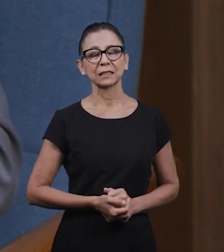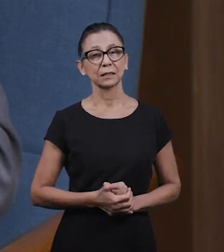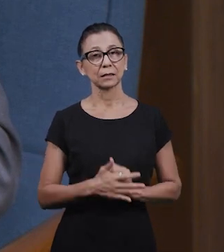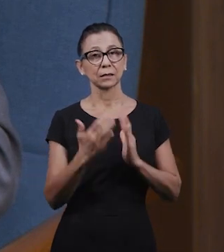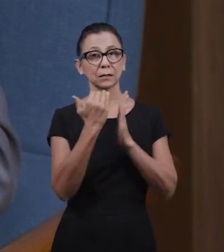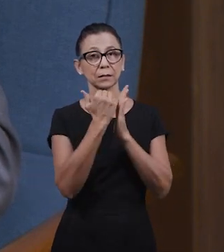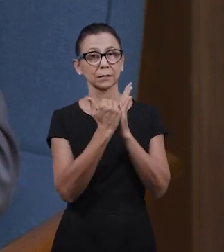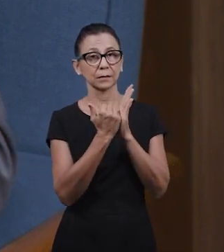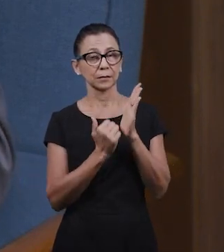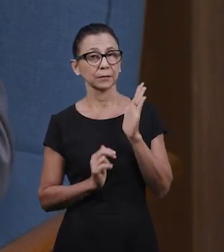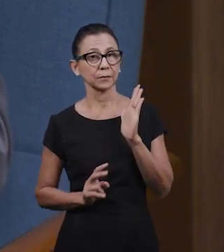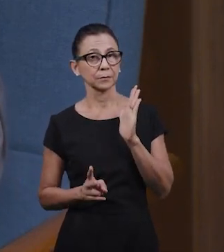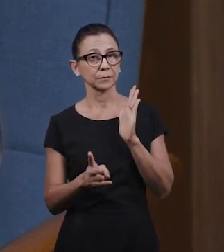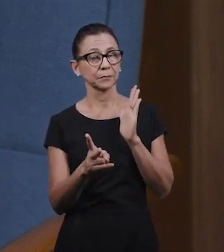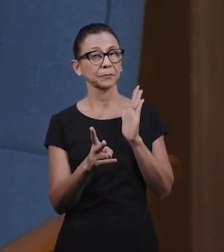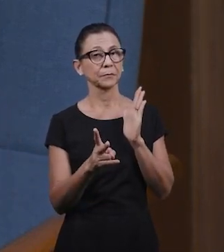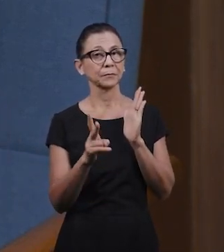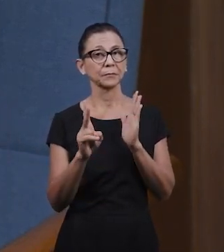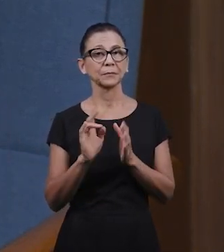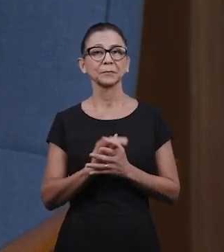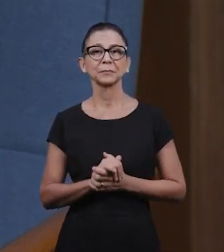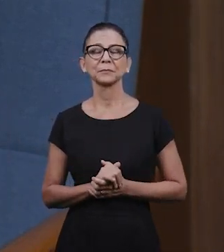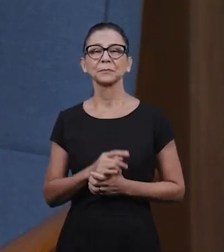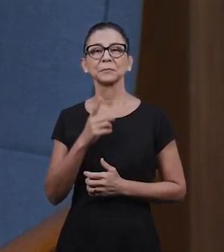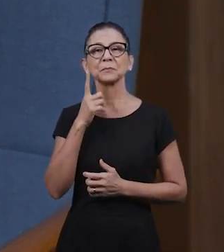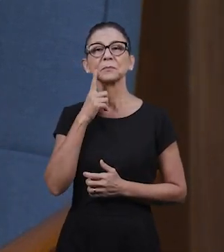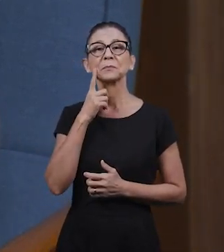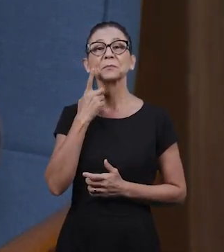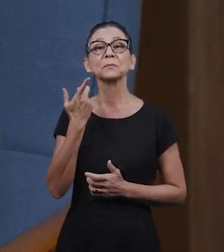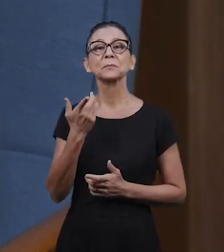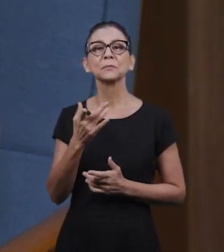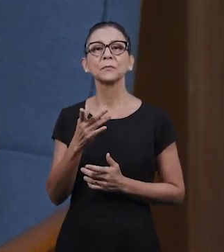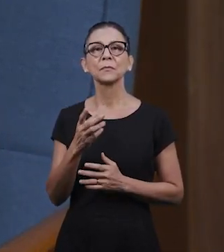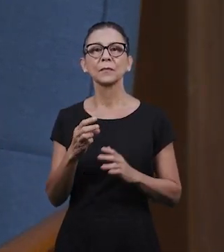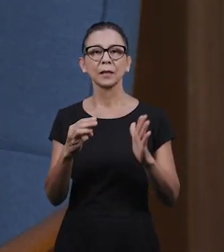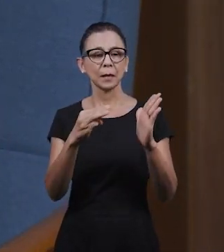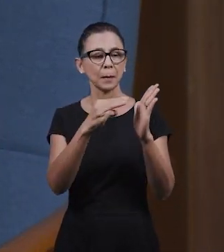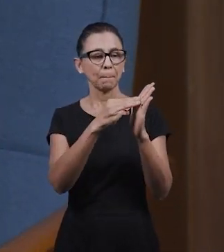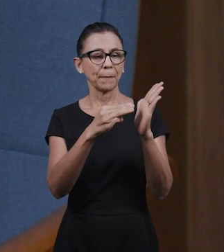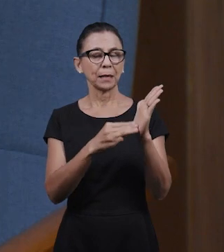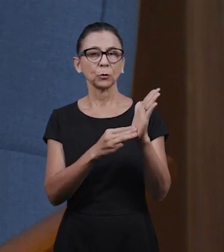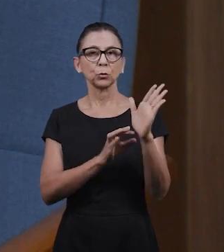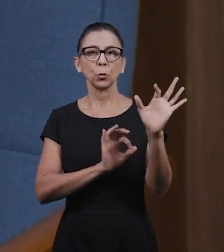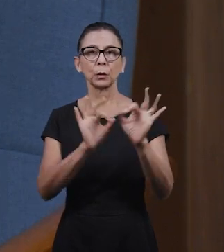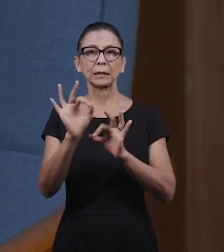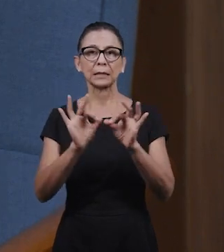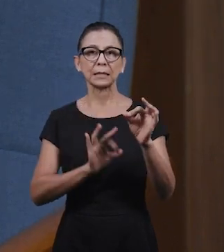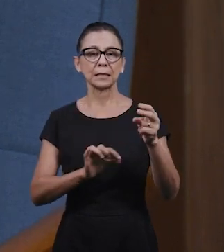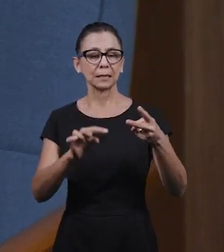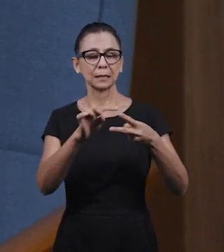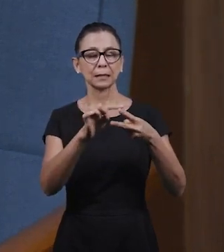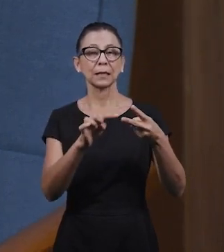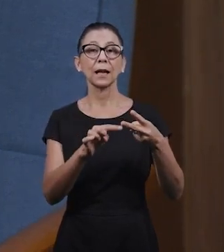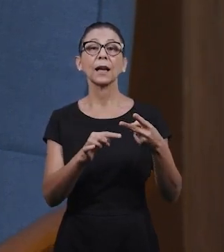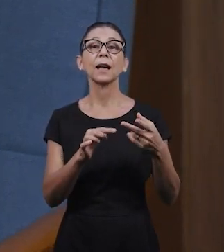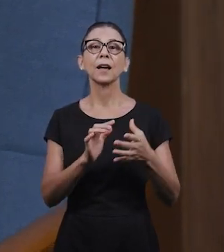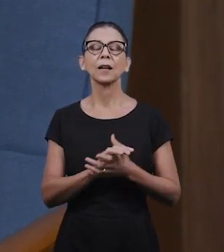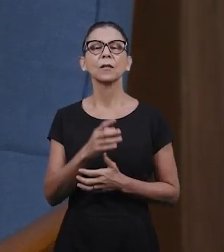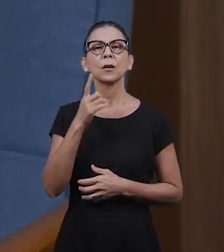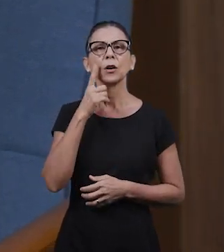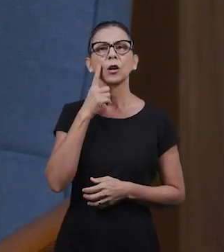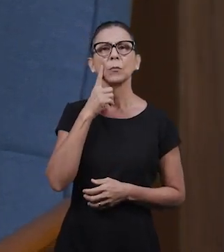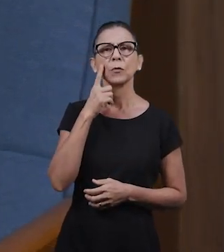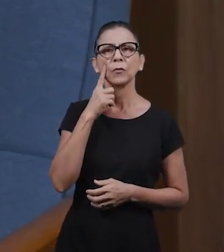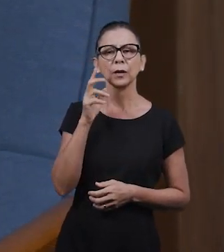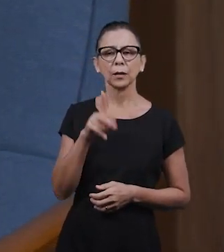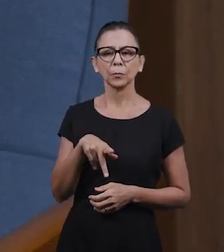son évangile éternel avec le prochain volet, c'est le volet organisation et méthode. Dans le volet organisation et méthode, nous allons